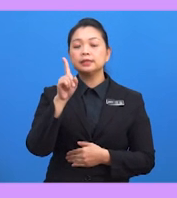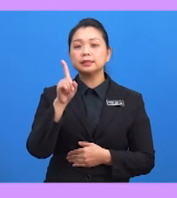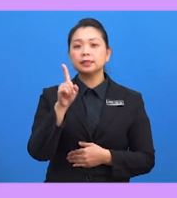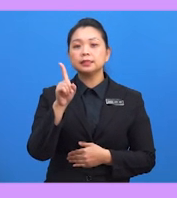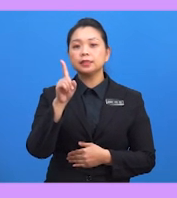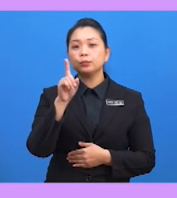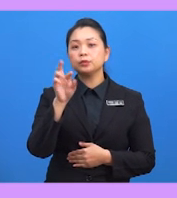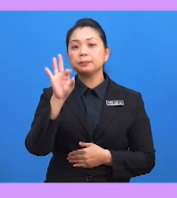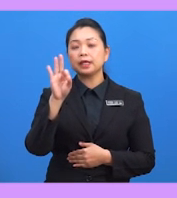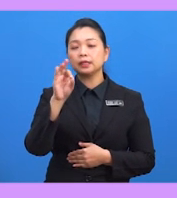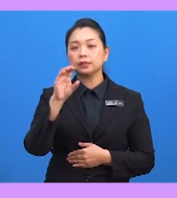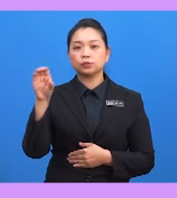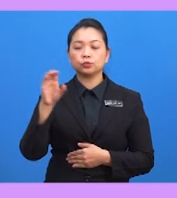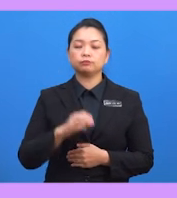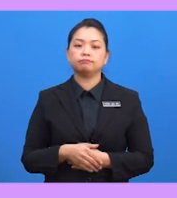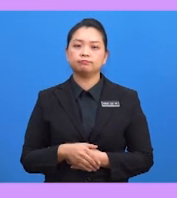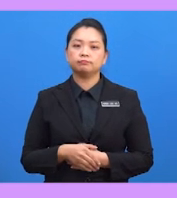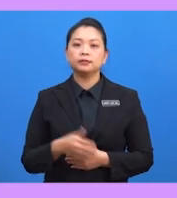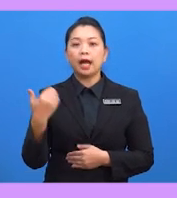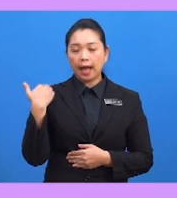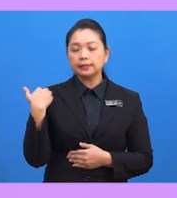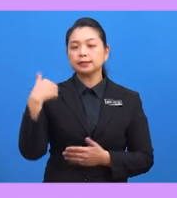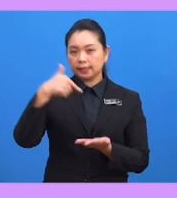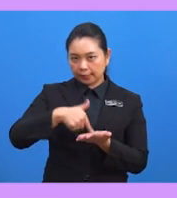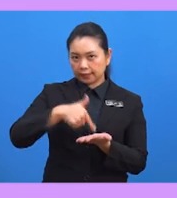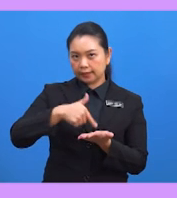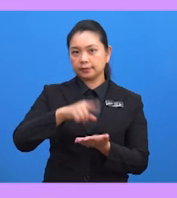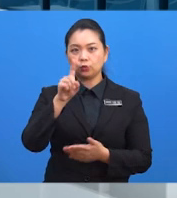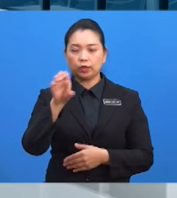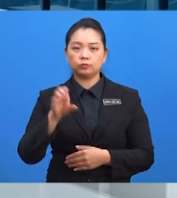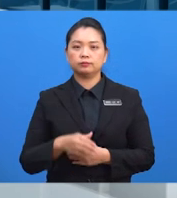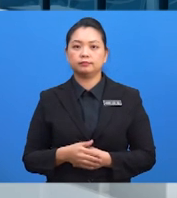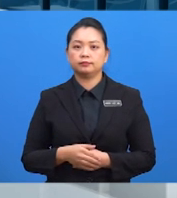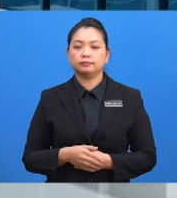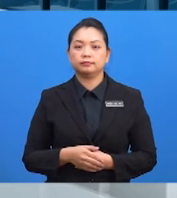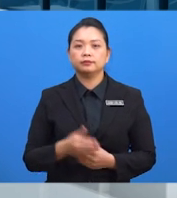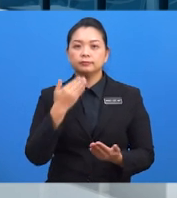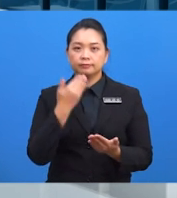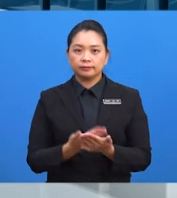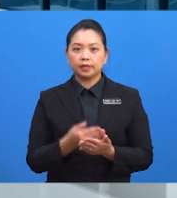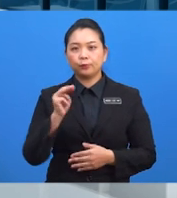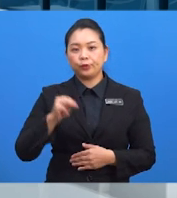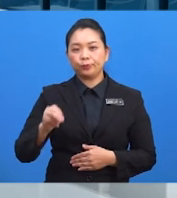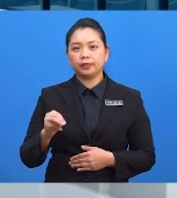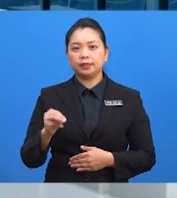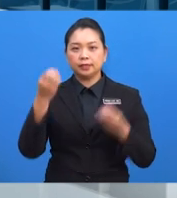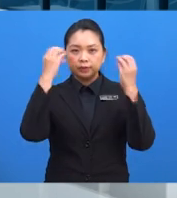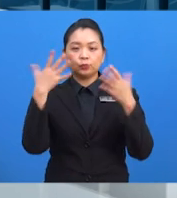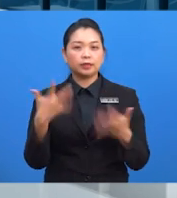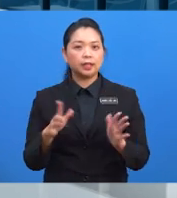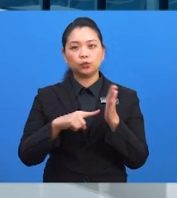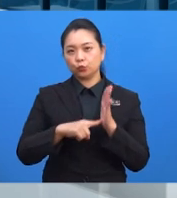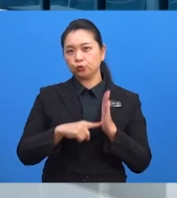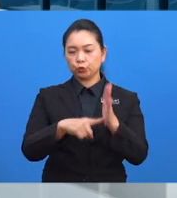RM1,900. Baki atau tabungan Encik Ahmad adalah RM100. Baik murid-murid, saya telah